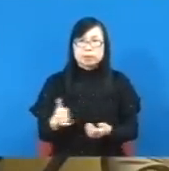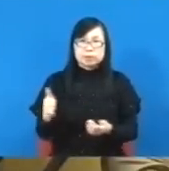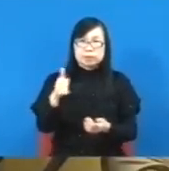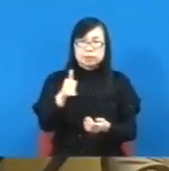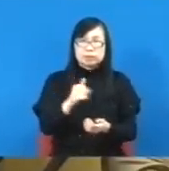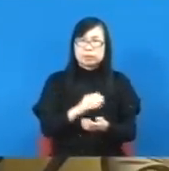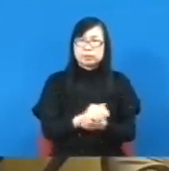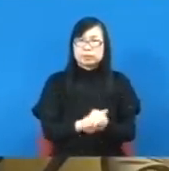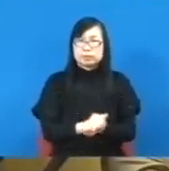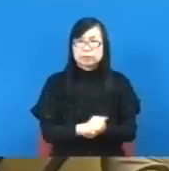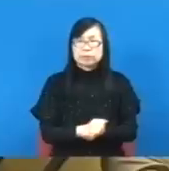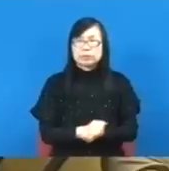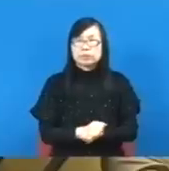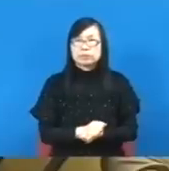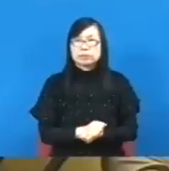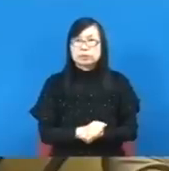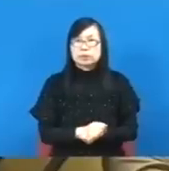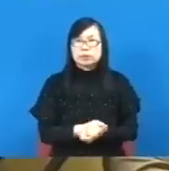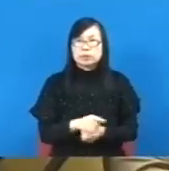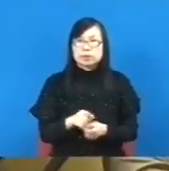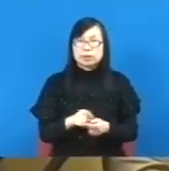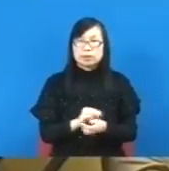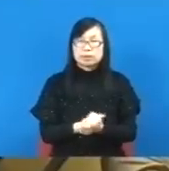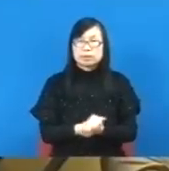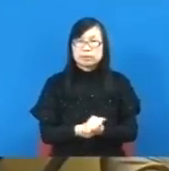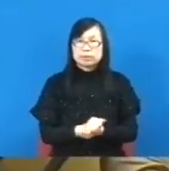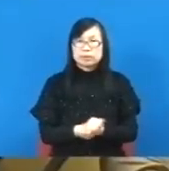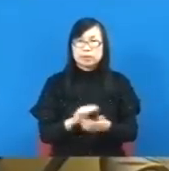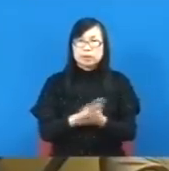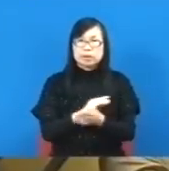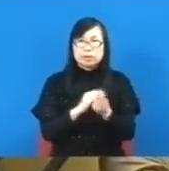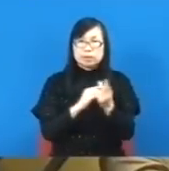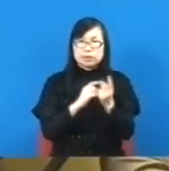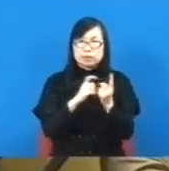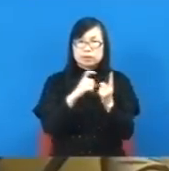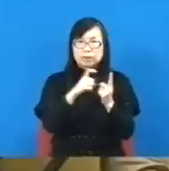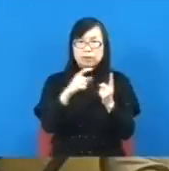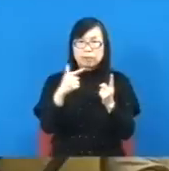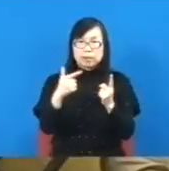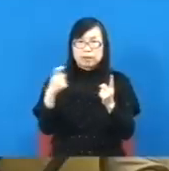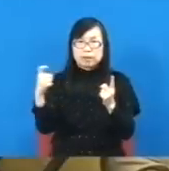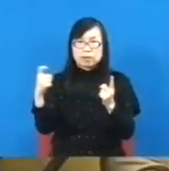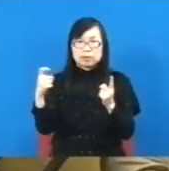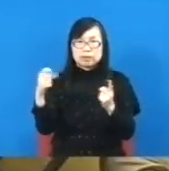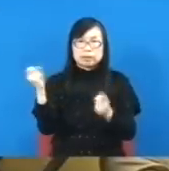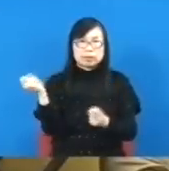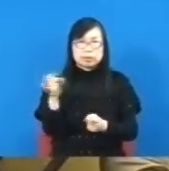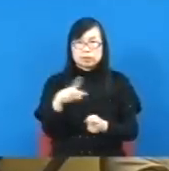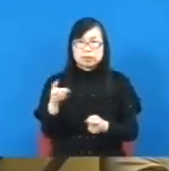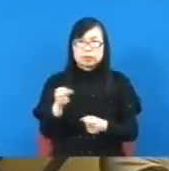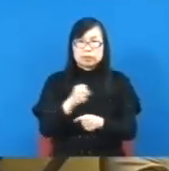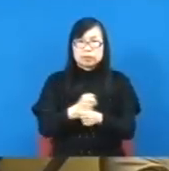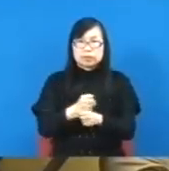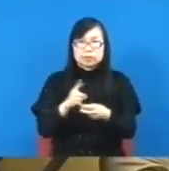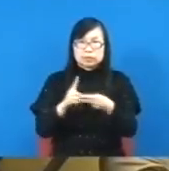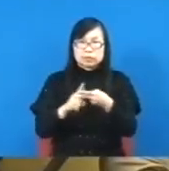嘅喎，係咪啊？ 個負責指揮嗰一個嚟。 係啦，跟住到咗89年，佢又係做緊共青團